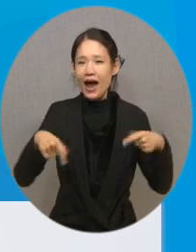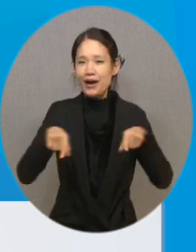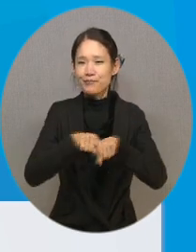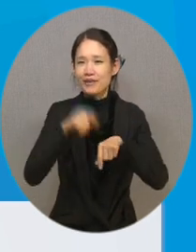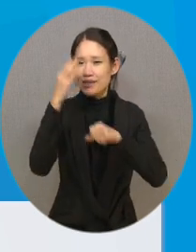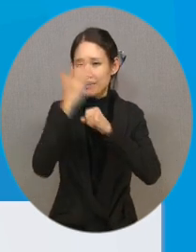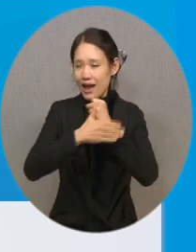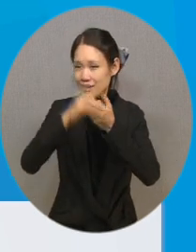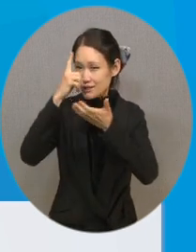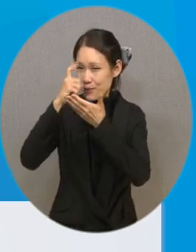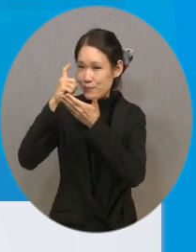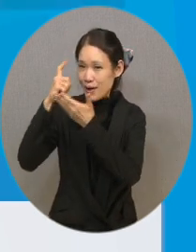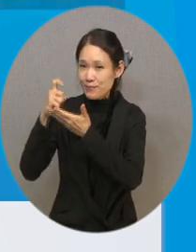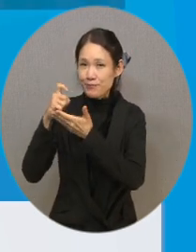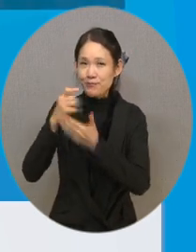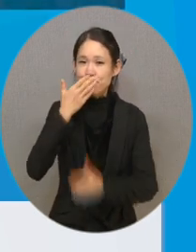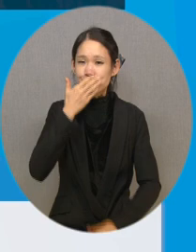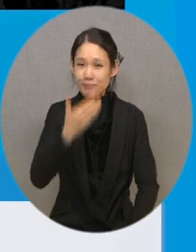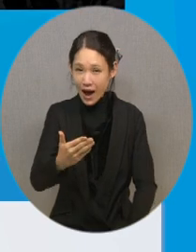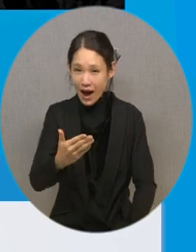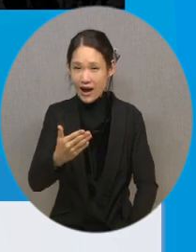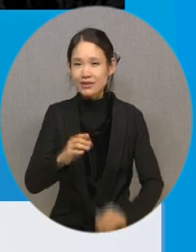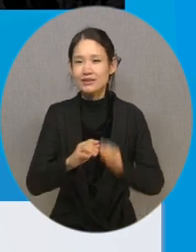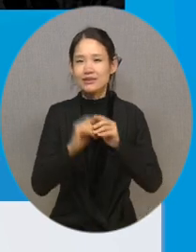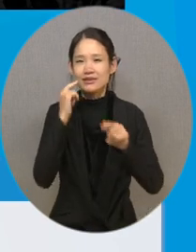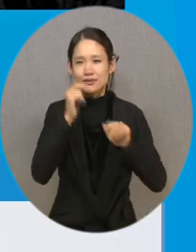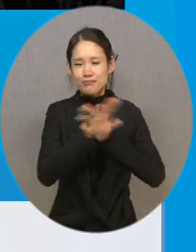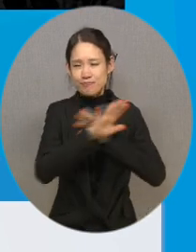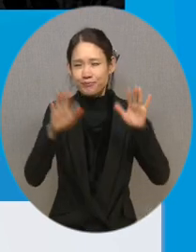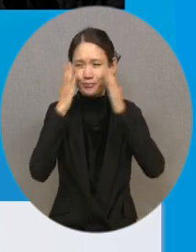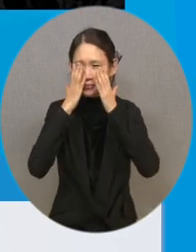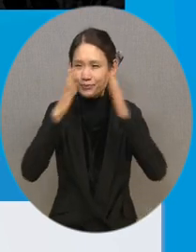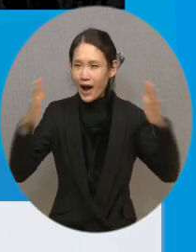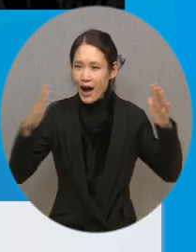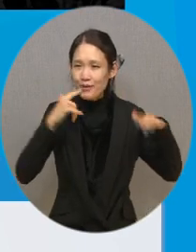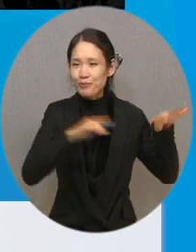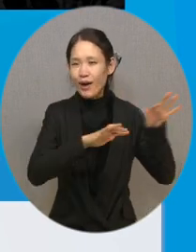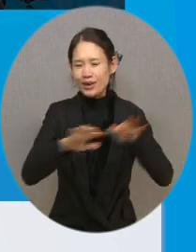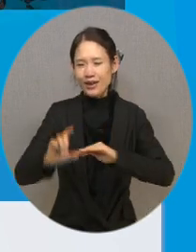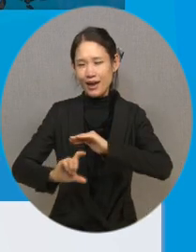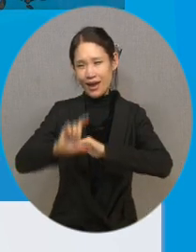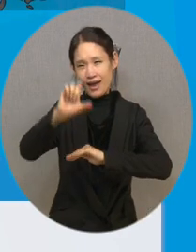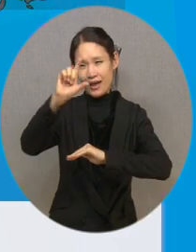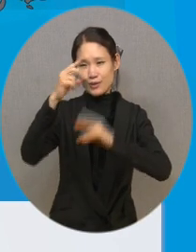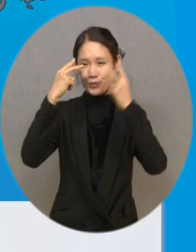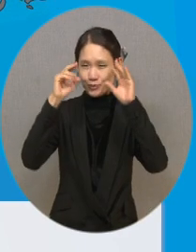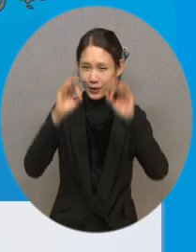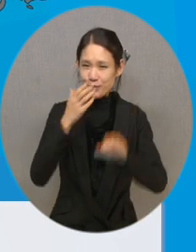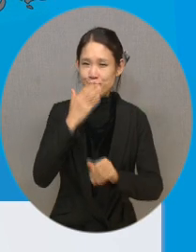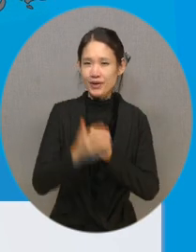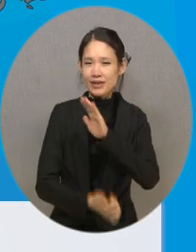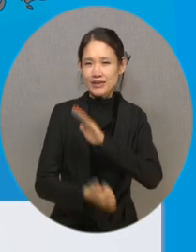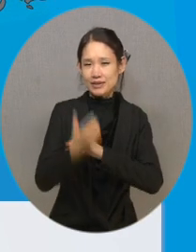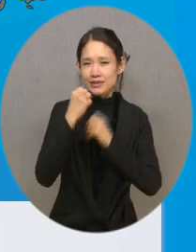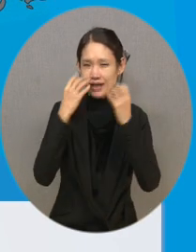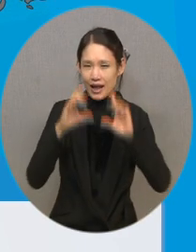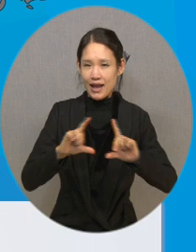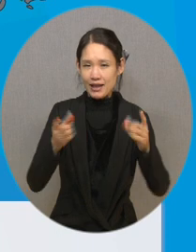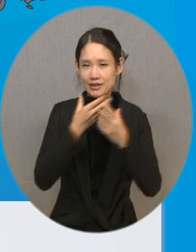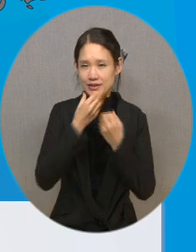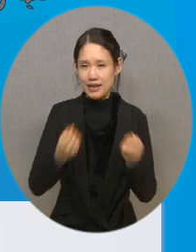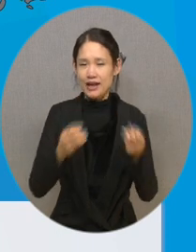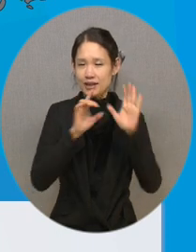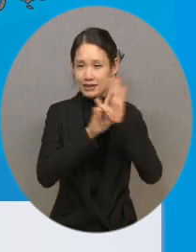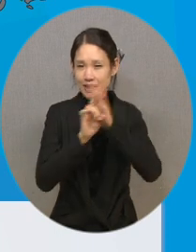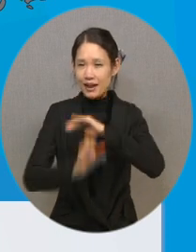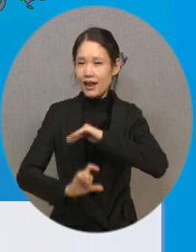사진을 남기는 것은 물론이고요. 탁 트인 바다와 해돋이를 함께 바라볼 수 있습니다. 희망찬 새해의 시작을 알리는